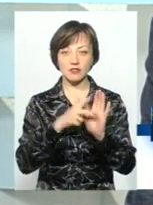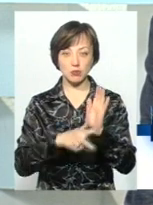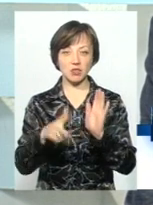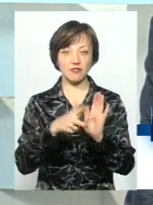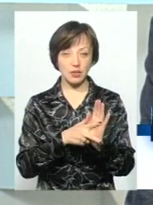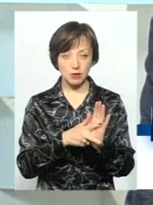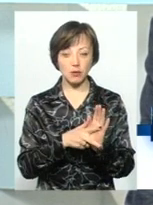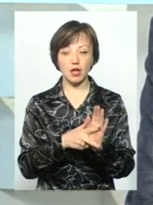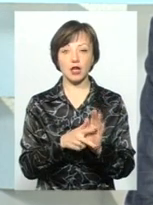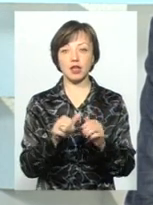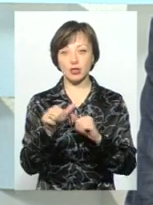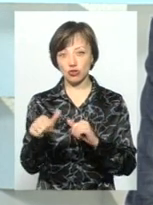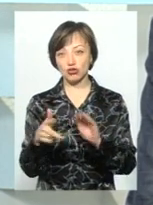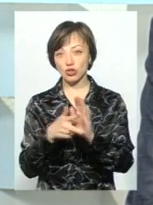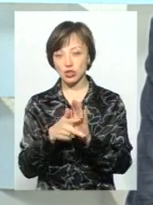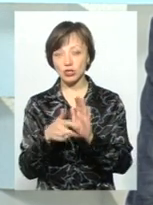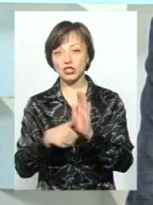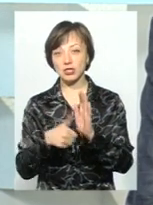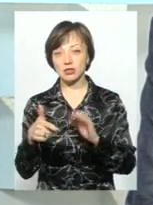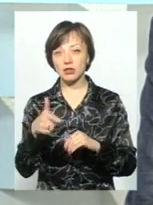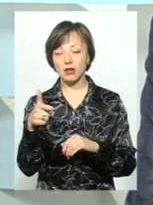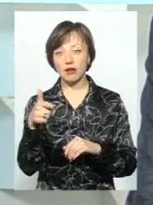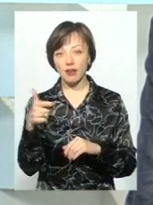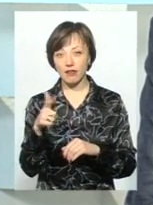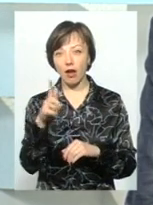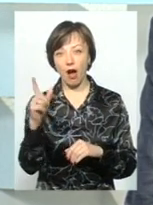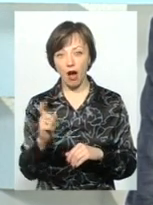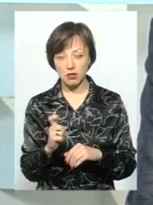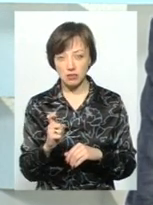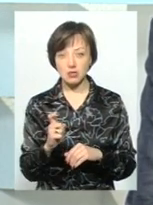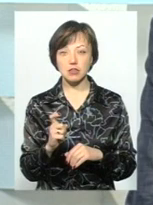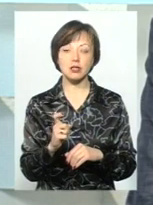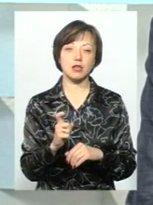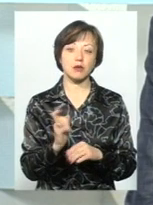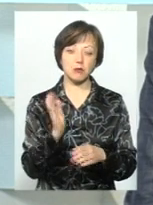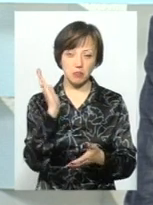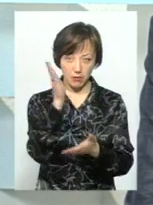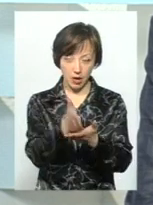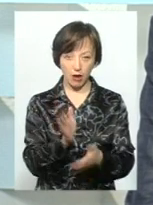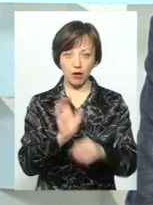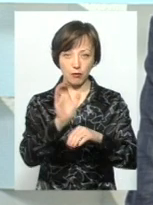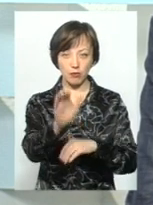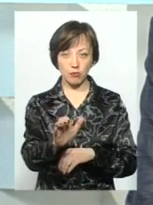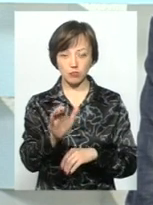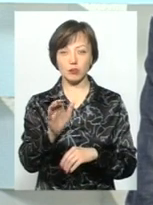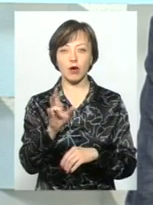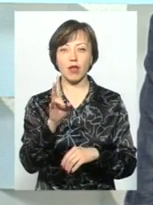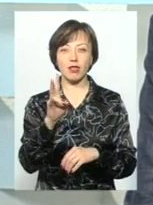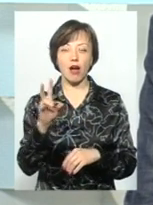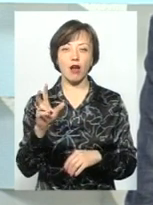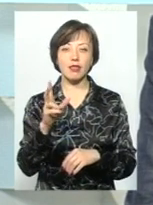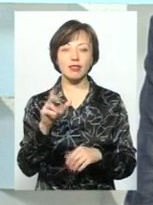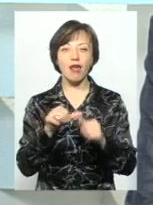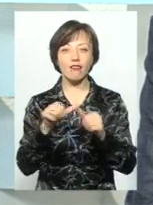копійок, з них він 6 гривень сплачує за природний газ, який вже безпосередньо йде на НАК «Нафтогаз України»,